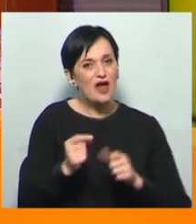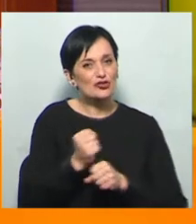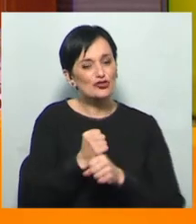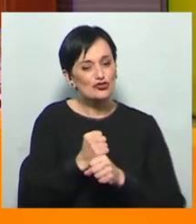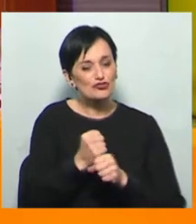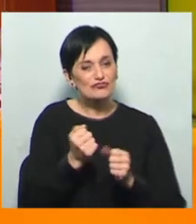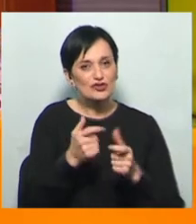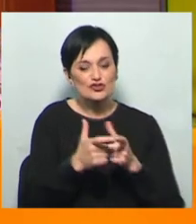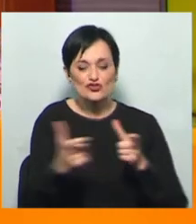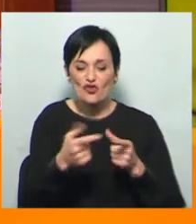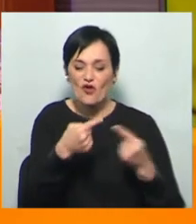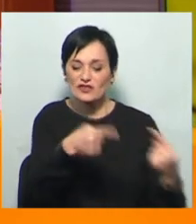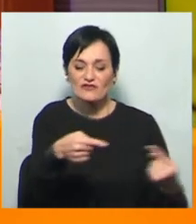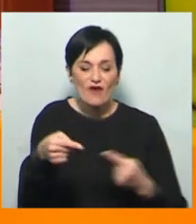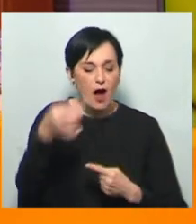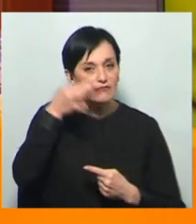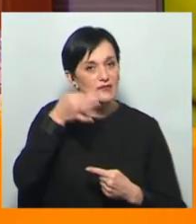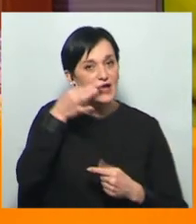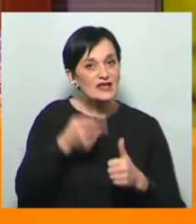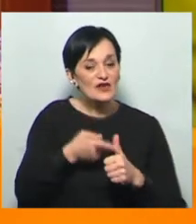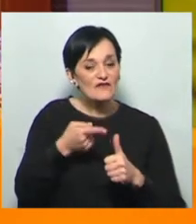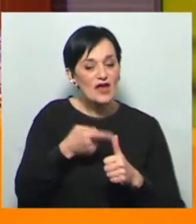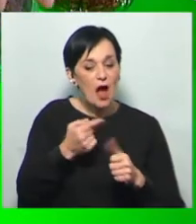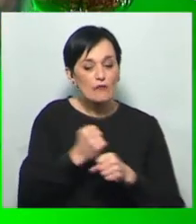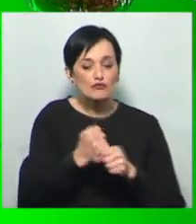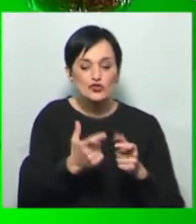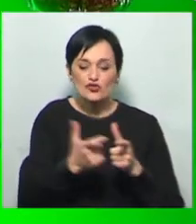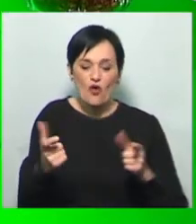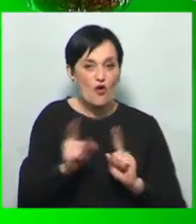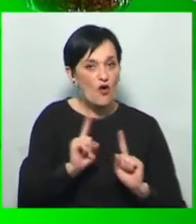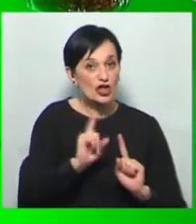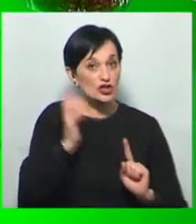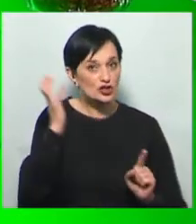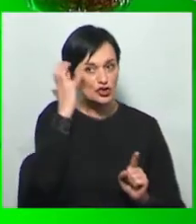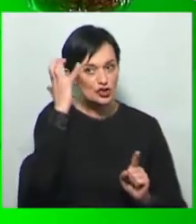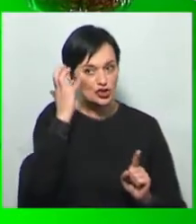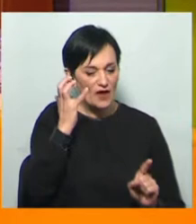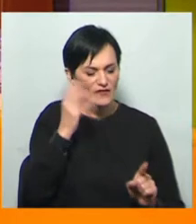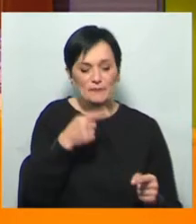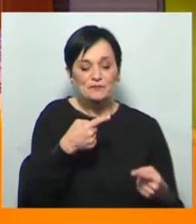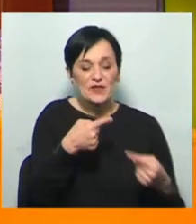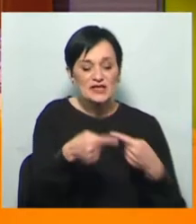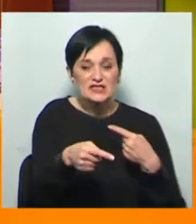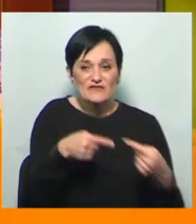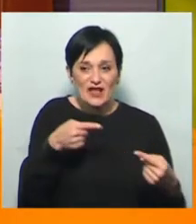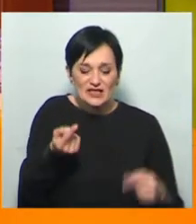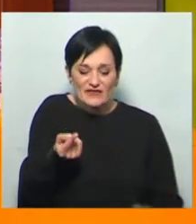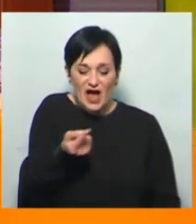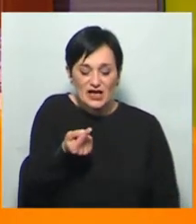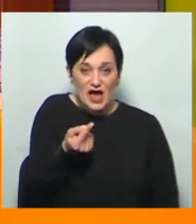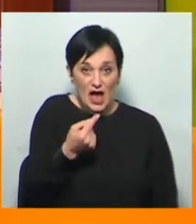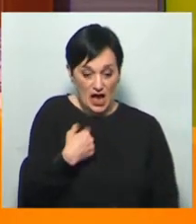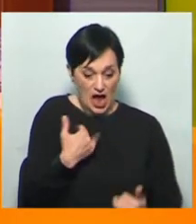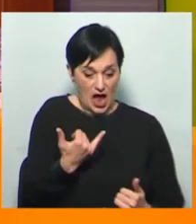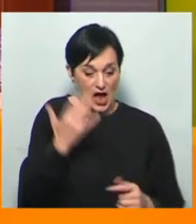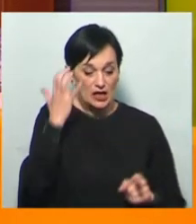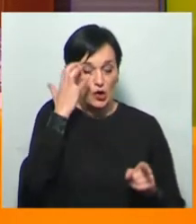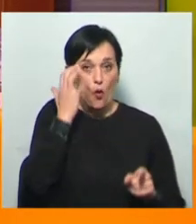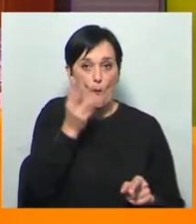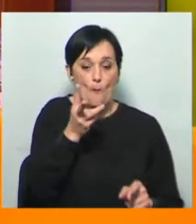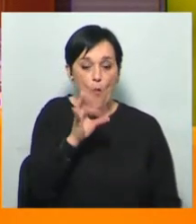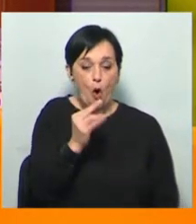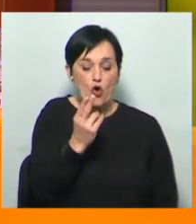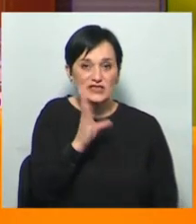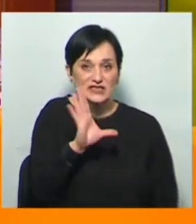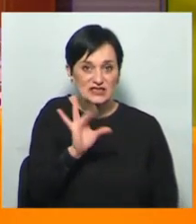სხვა საკონდიტრო ნაწარმი, რომელსაც ქვია შოკოლადი. სხვადასხვა სახის კენკრა, მე ამ შემთხვევაში მოცვი მაქვს, მაგალითად